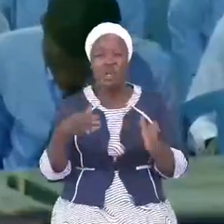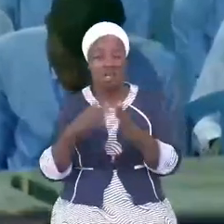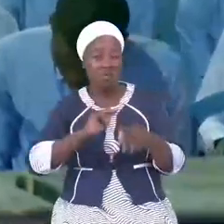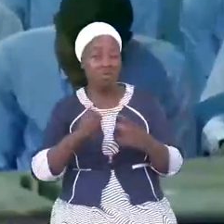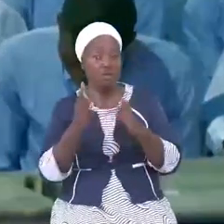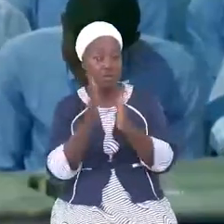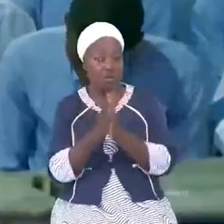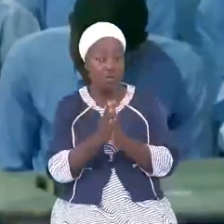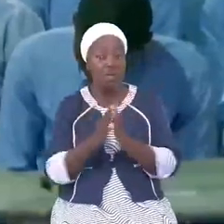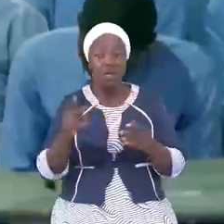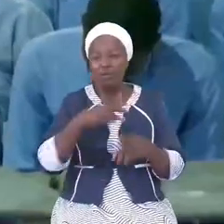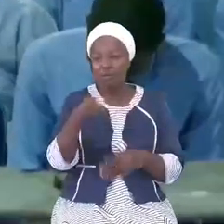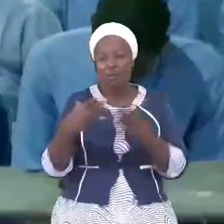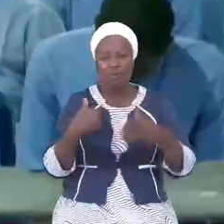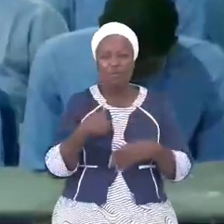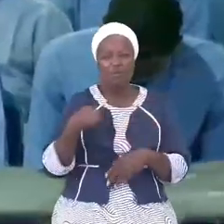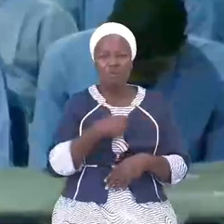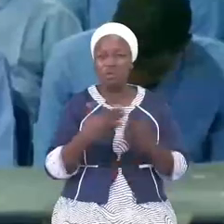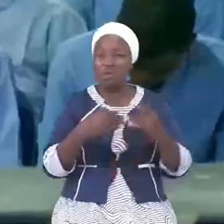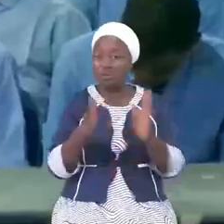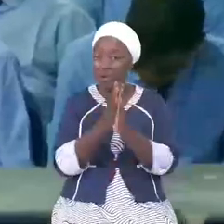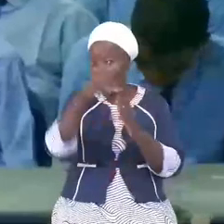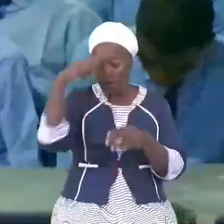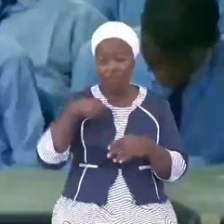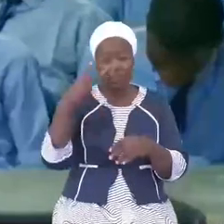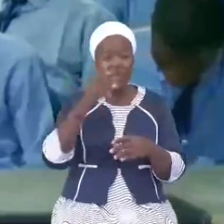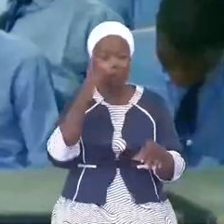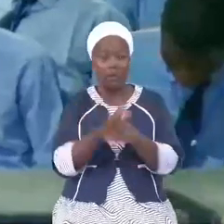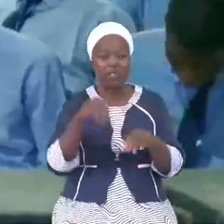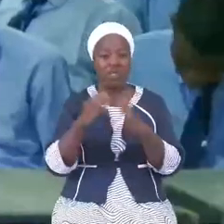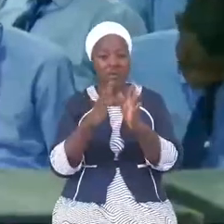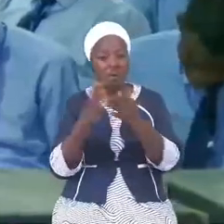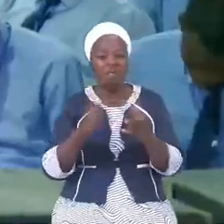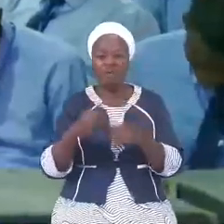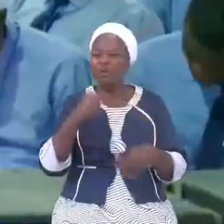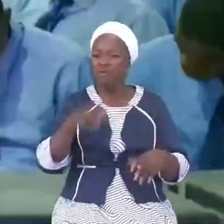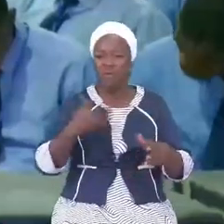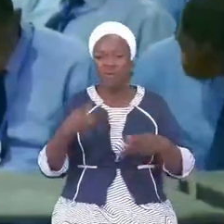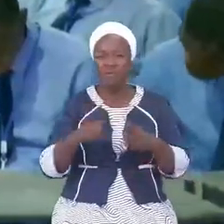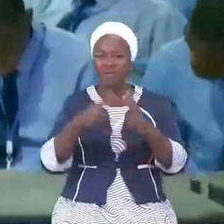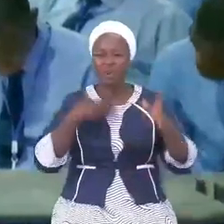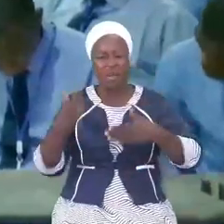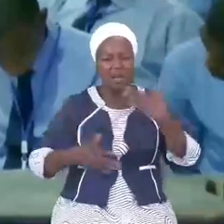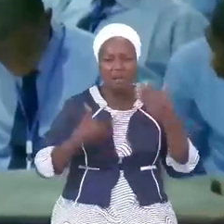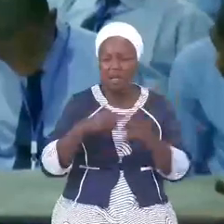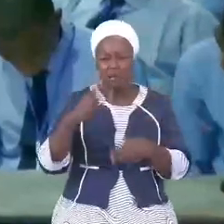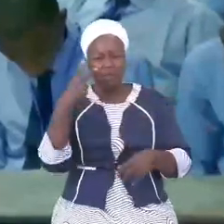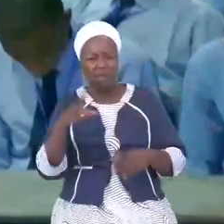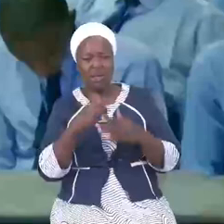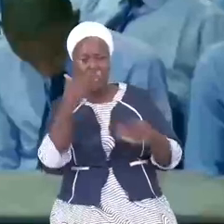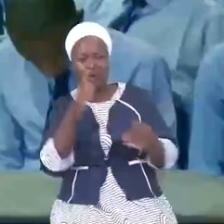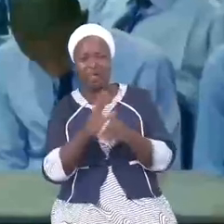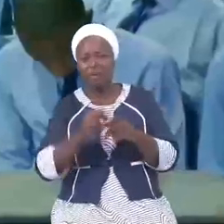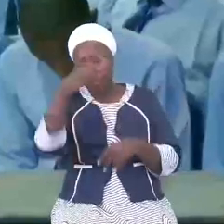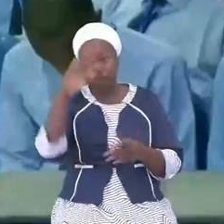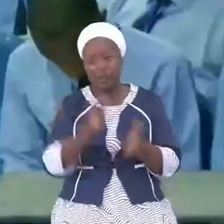parce que nous voyons les promesses de la Bible et nous sommes si excités et contents en voyant les promesses et pour cela, je vais prier.